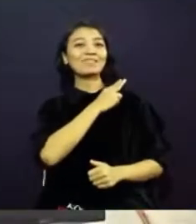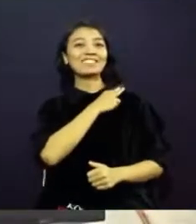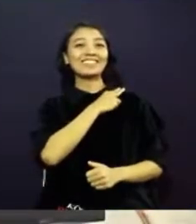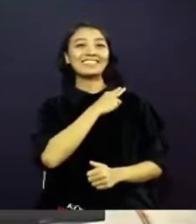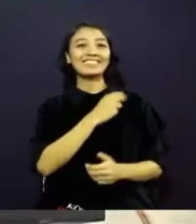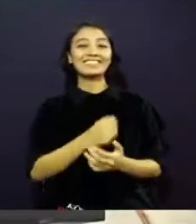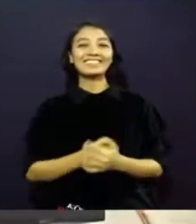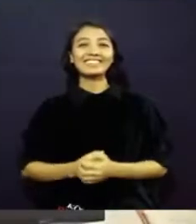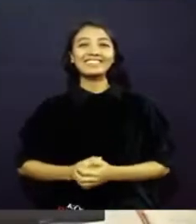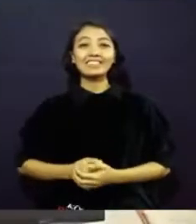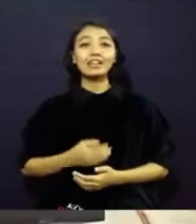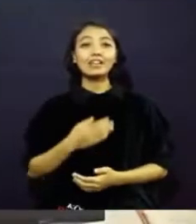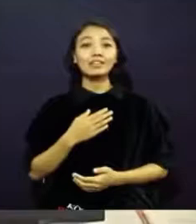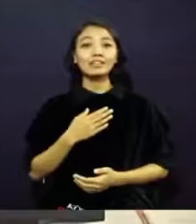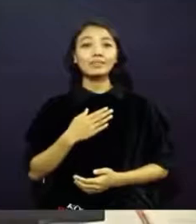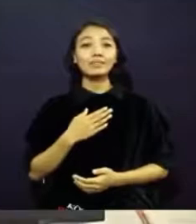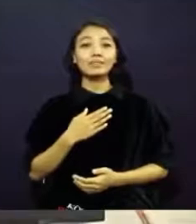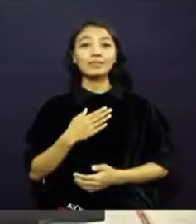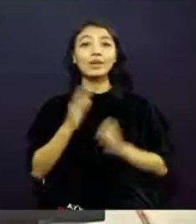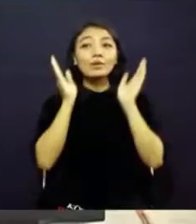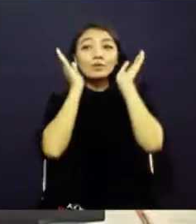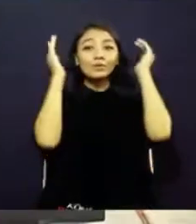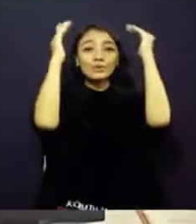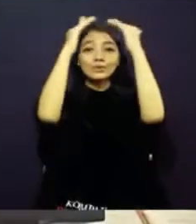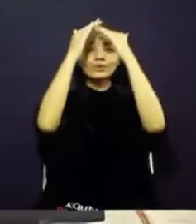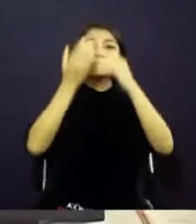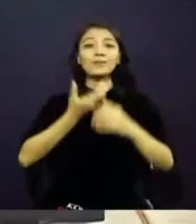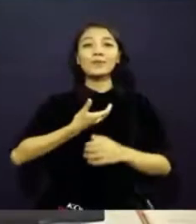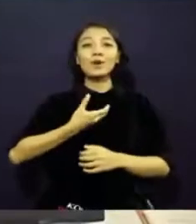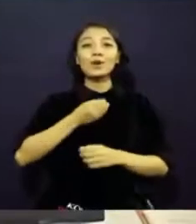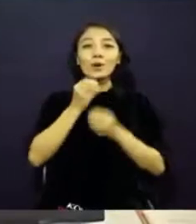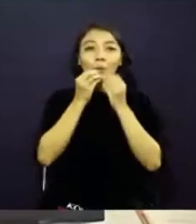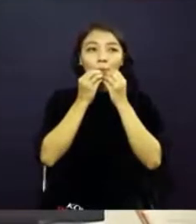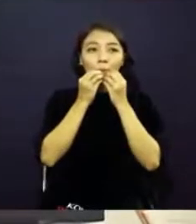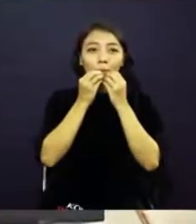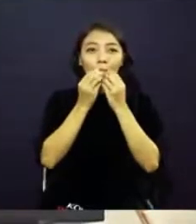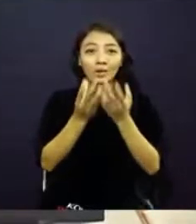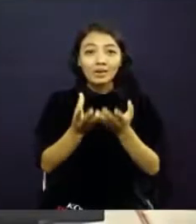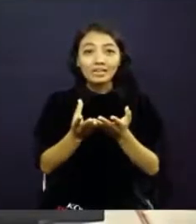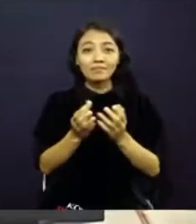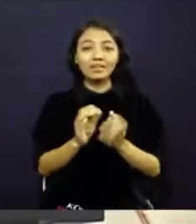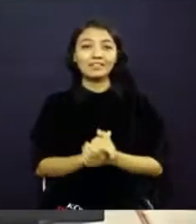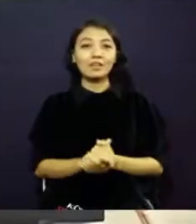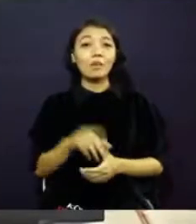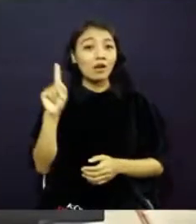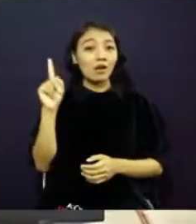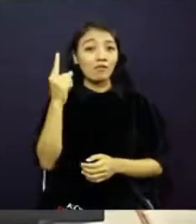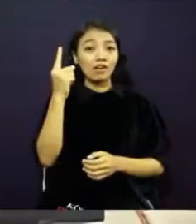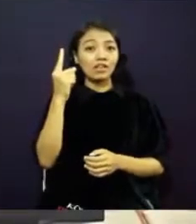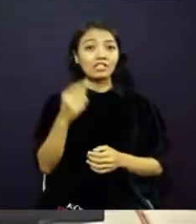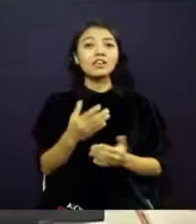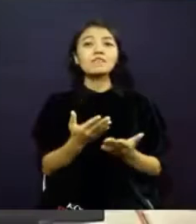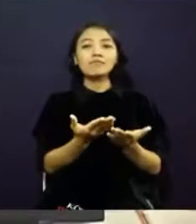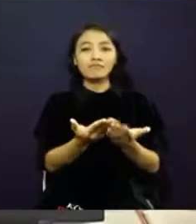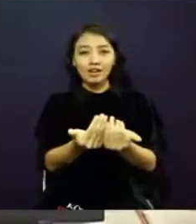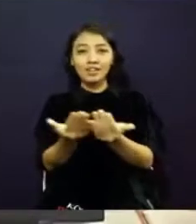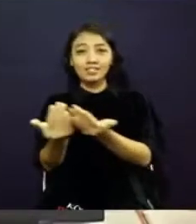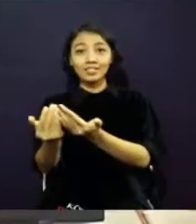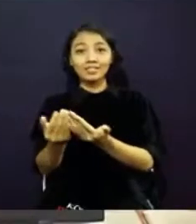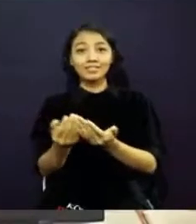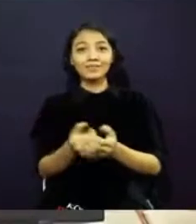Saya mau mengawal memilih ini dengan mengajak anda sekalian bersama